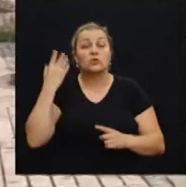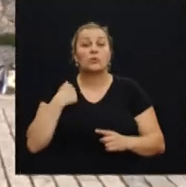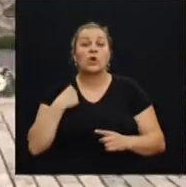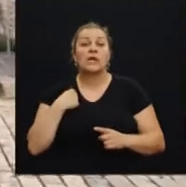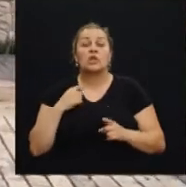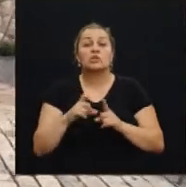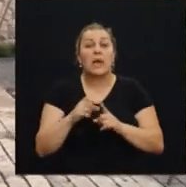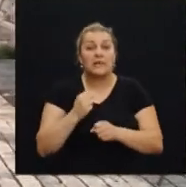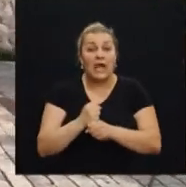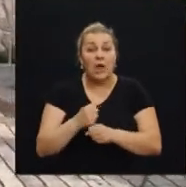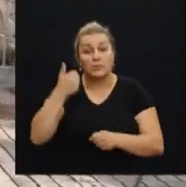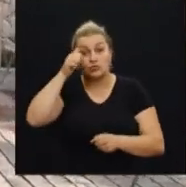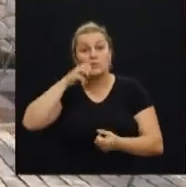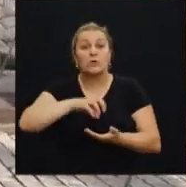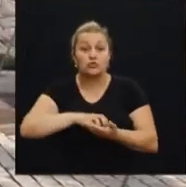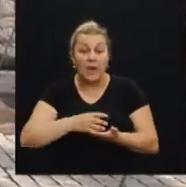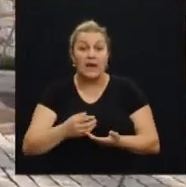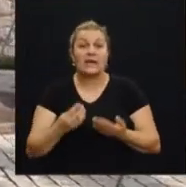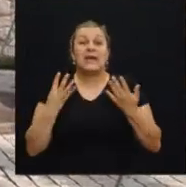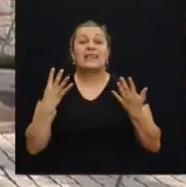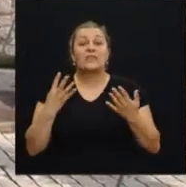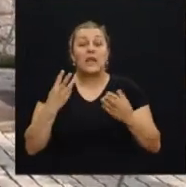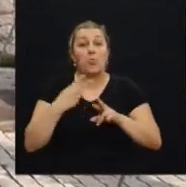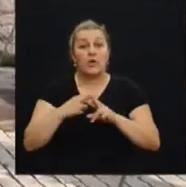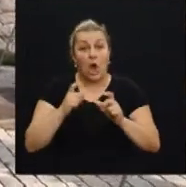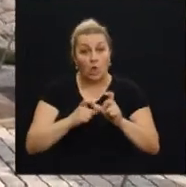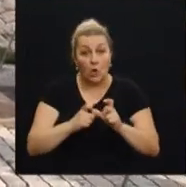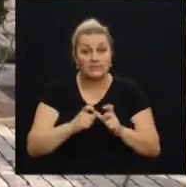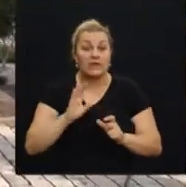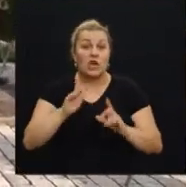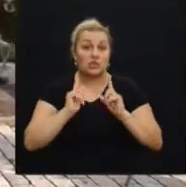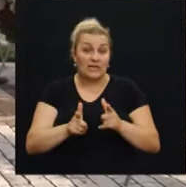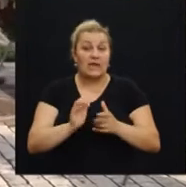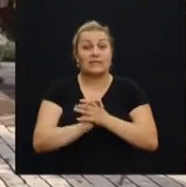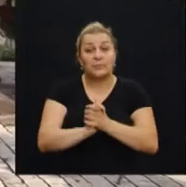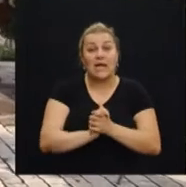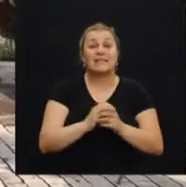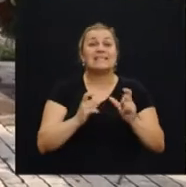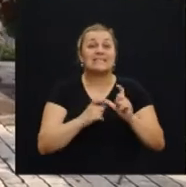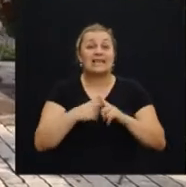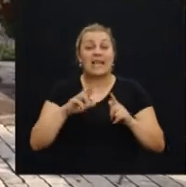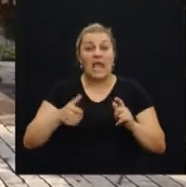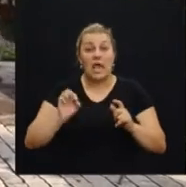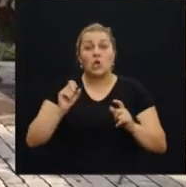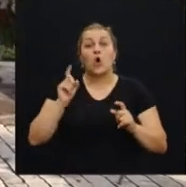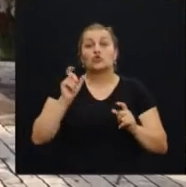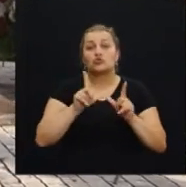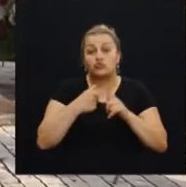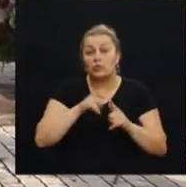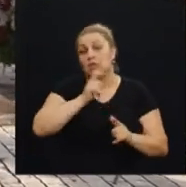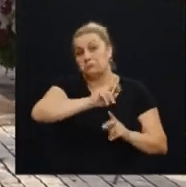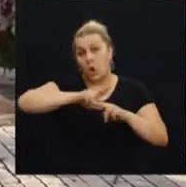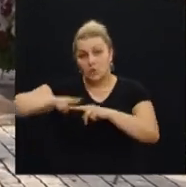Grabić u ime županije, pa je bila deveta bojna HOS-a, vaši ratnici, prijatelji sa juga domovine, Skejo, Ćuk i ekipa, bile su